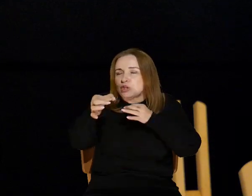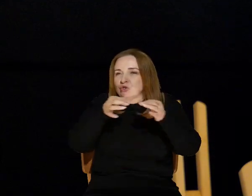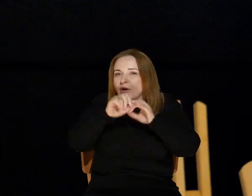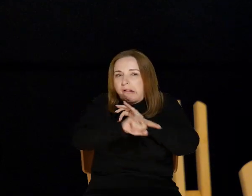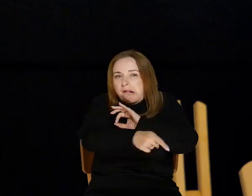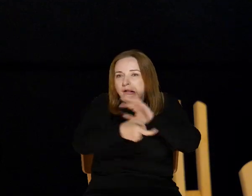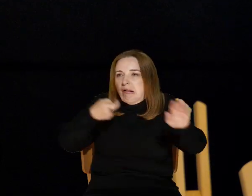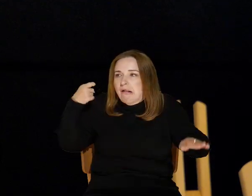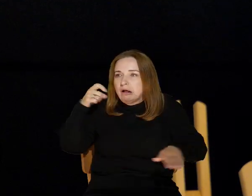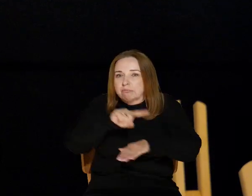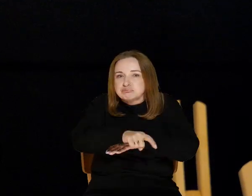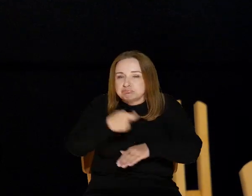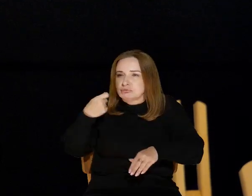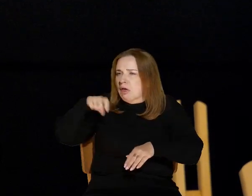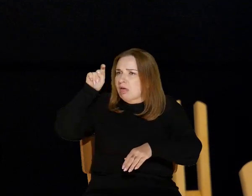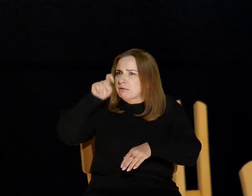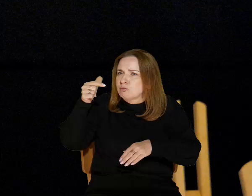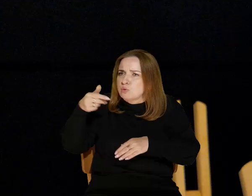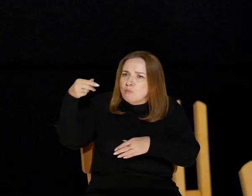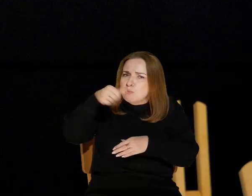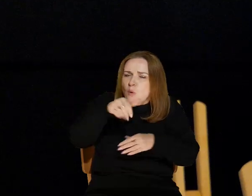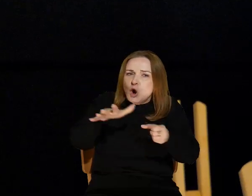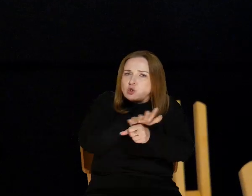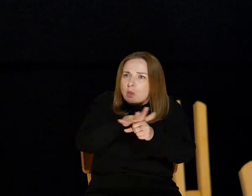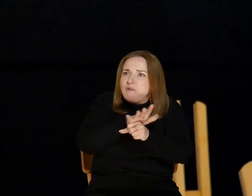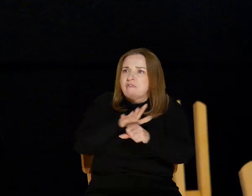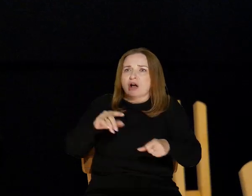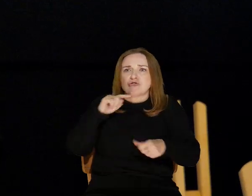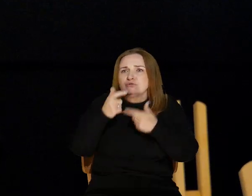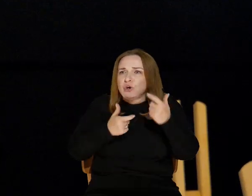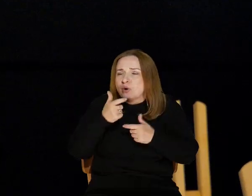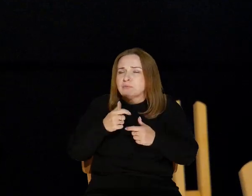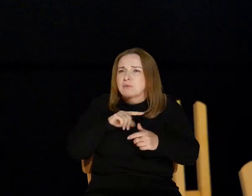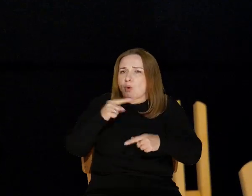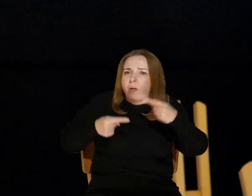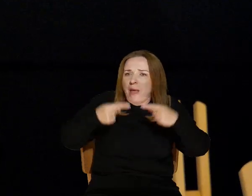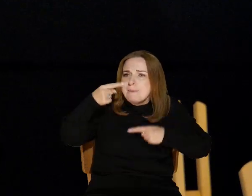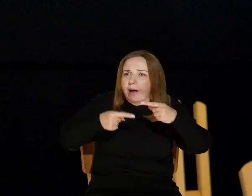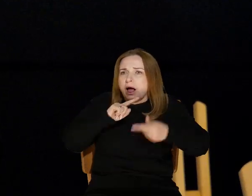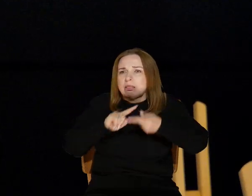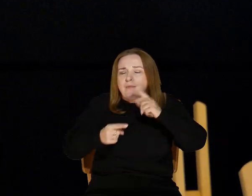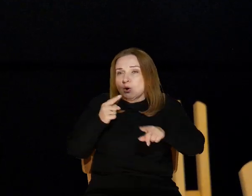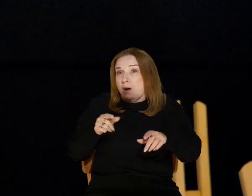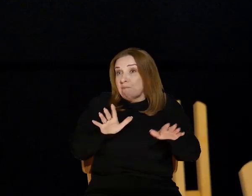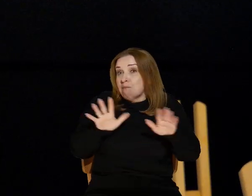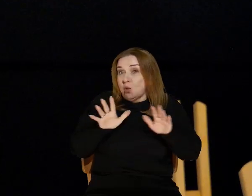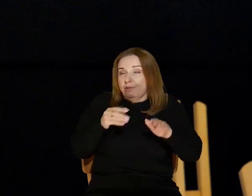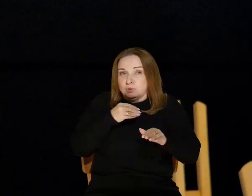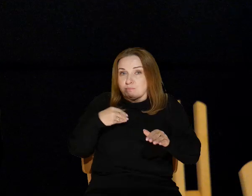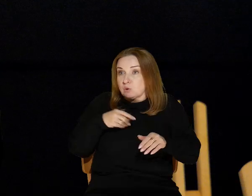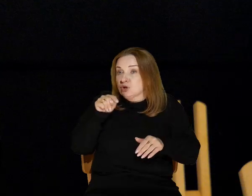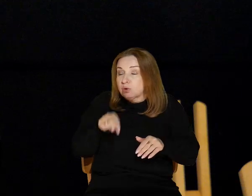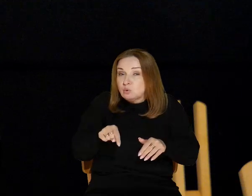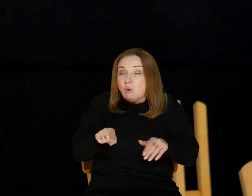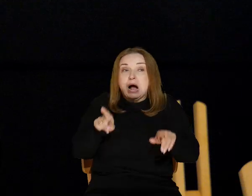prawda? Kiedy Niemcy nam zapłacą wreszcie odszkodowania i tak dalej, jak to się pojawia w debacie politycznej. To jest bardzo podobne jak w Polsce, ale też